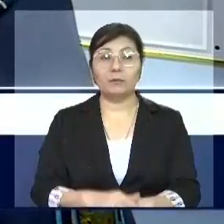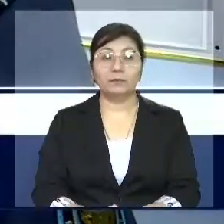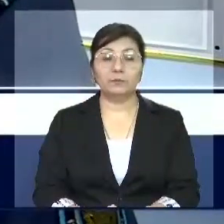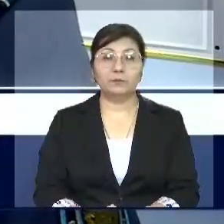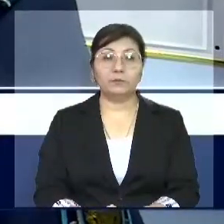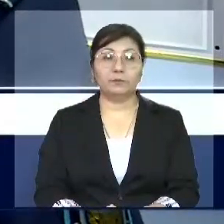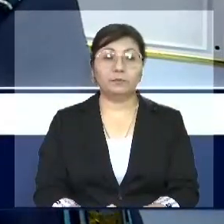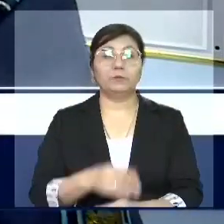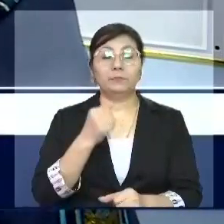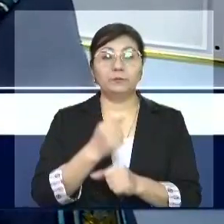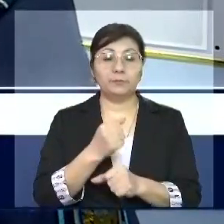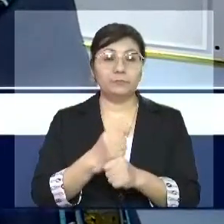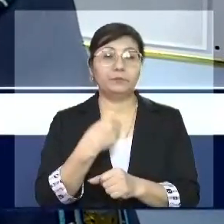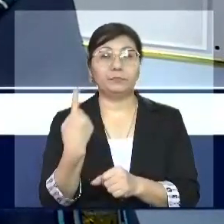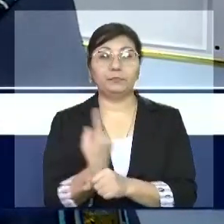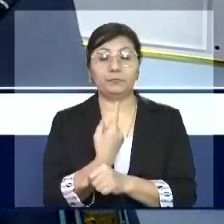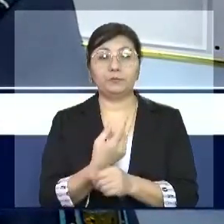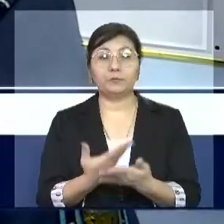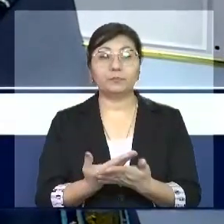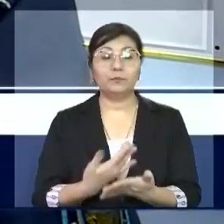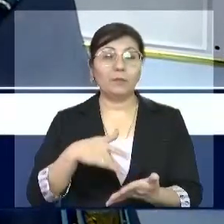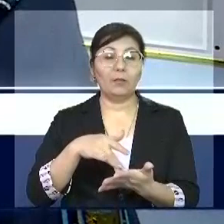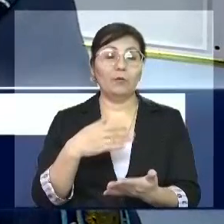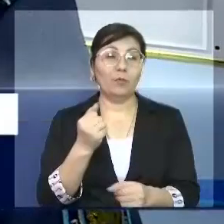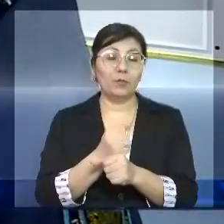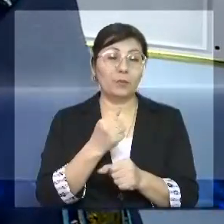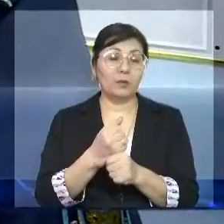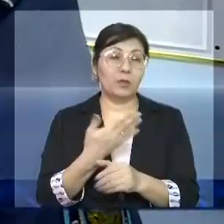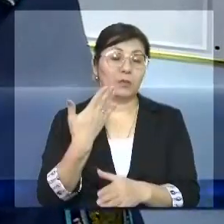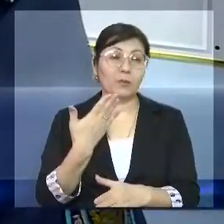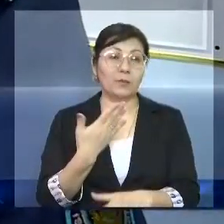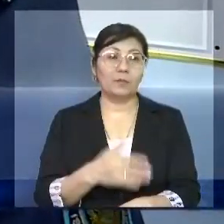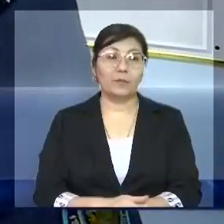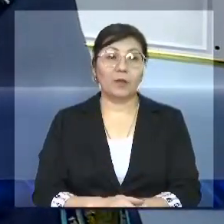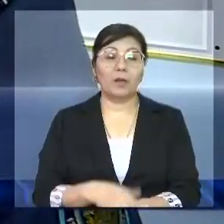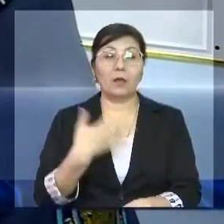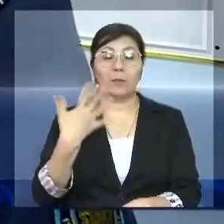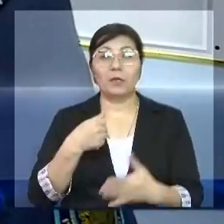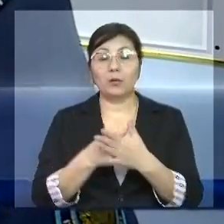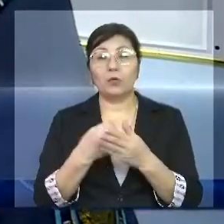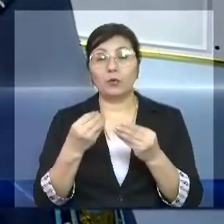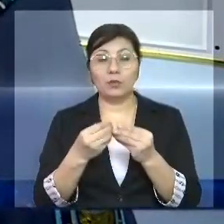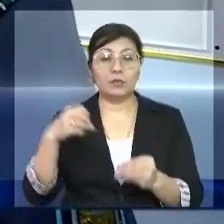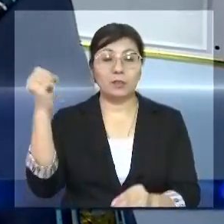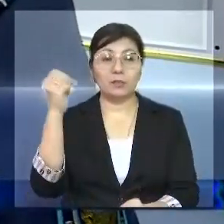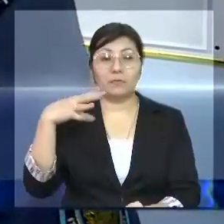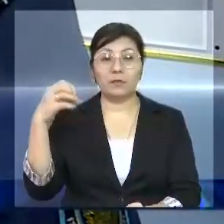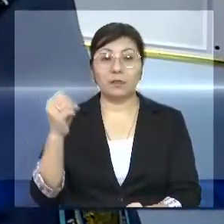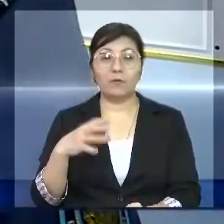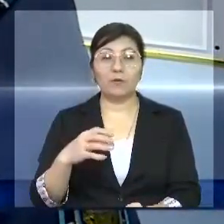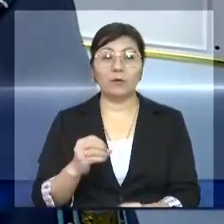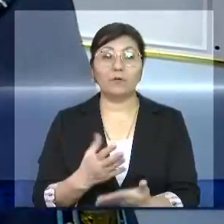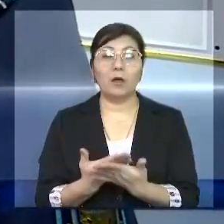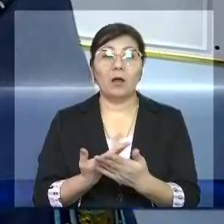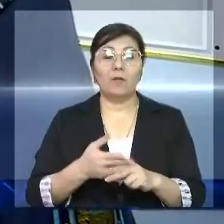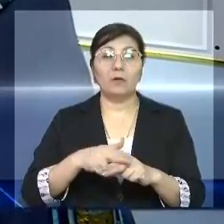большим объемом устанавливаются впервые. Обычно в год мы устанавливаем по городу от 5 до 10 светофорных объектов, а в этот